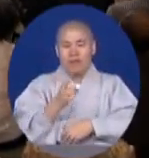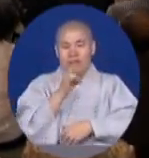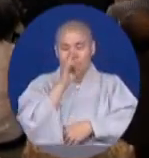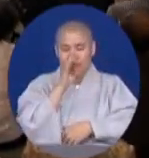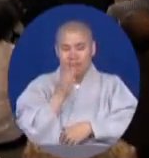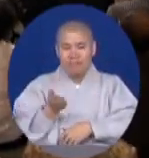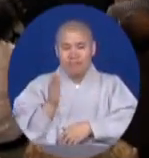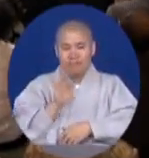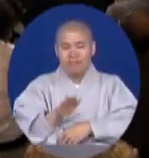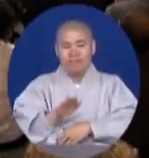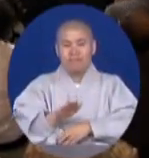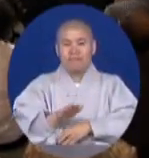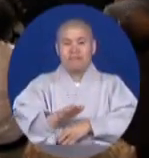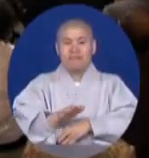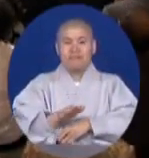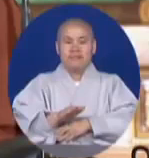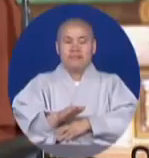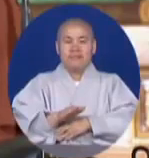그런데